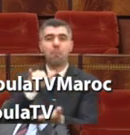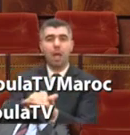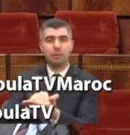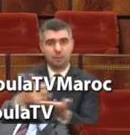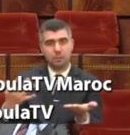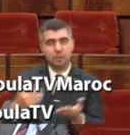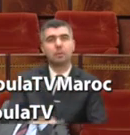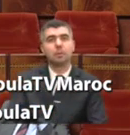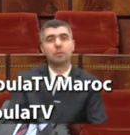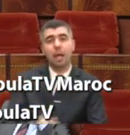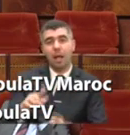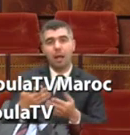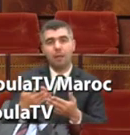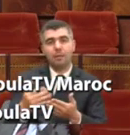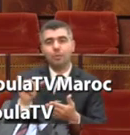الوعرة. السيد الوزير،